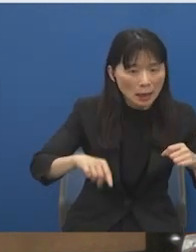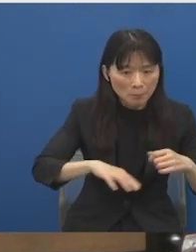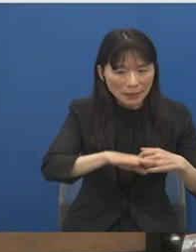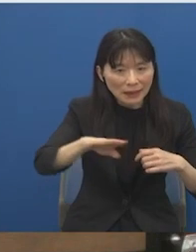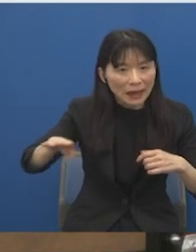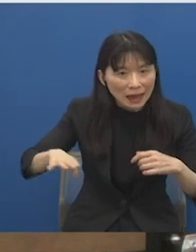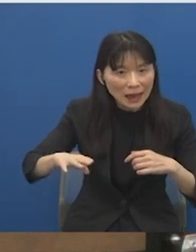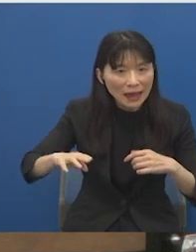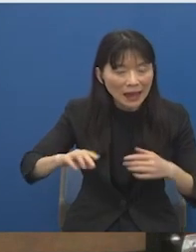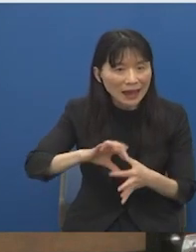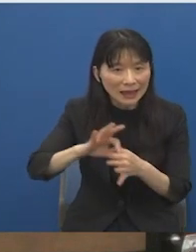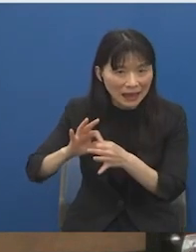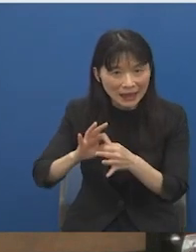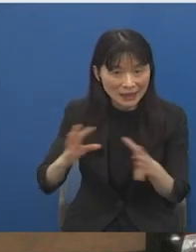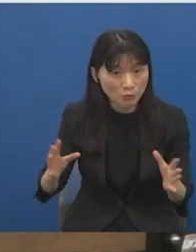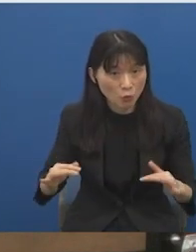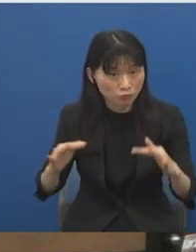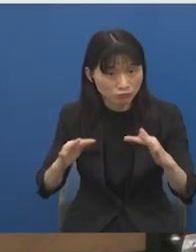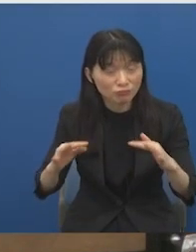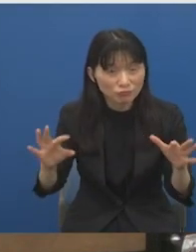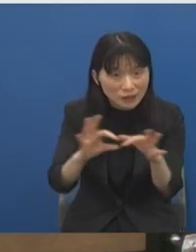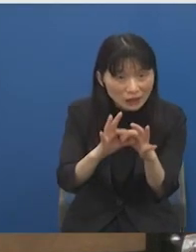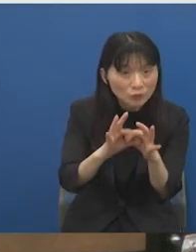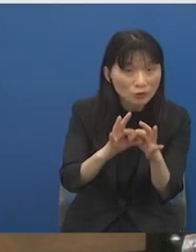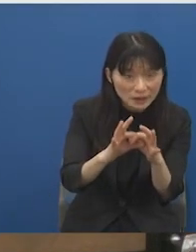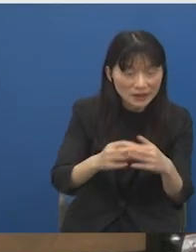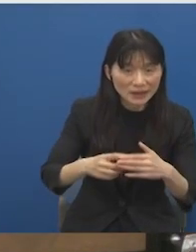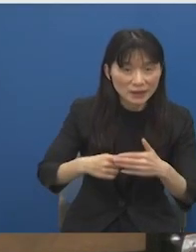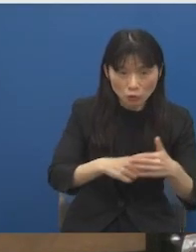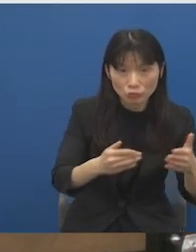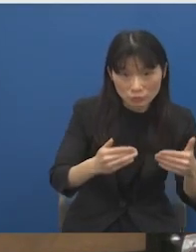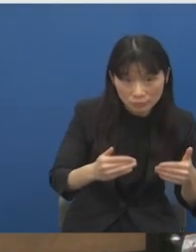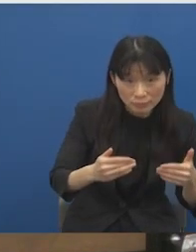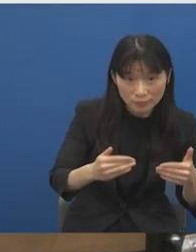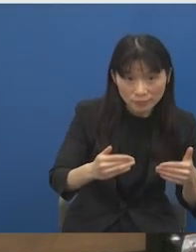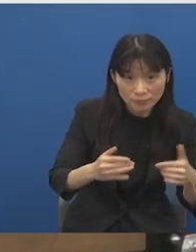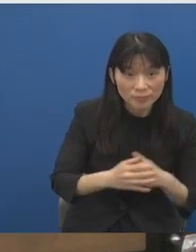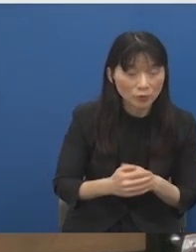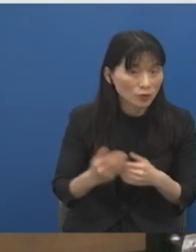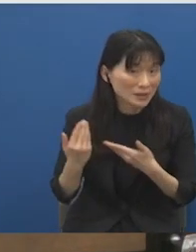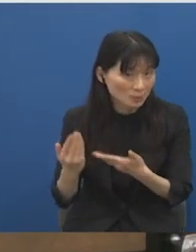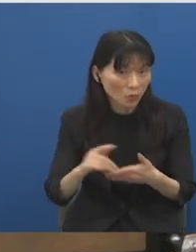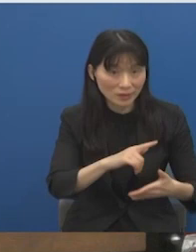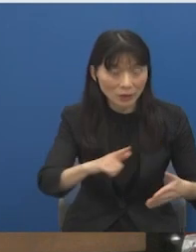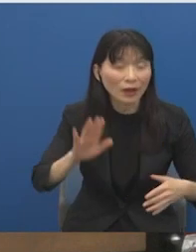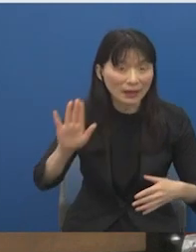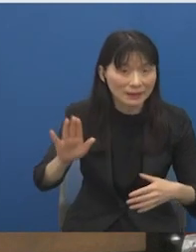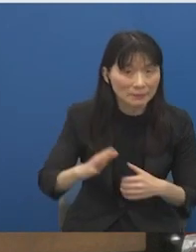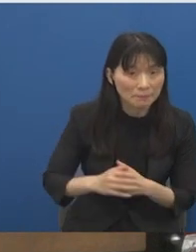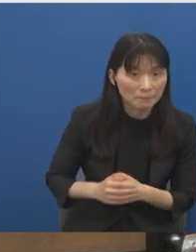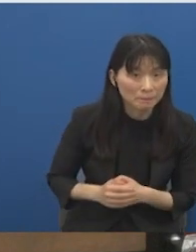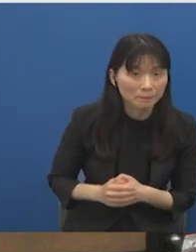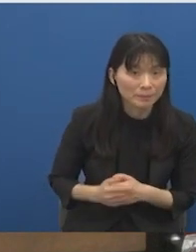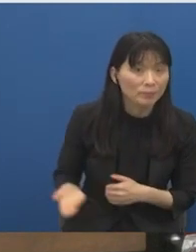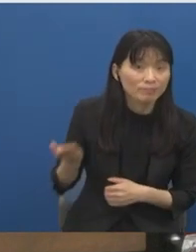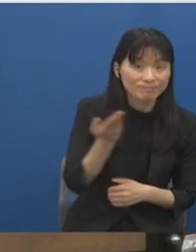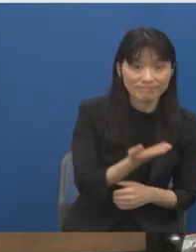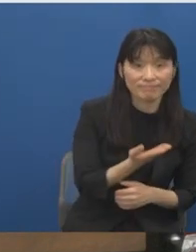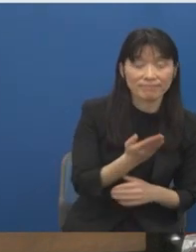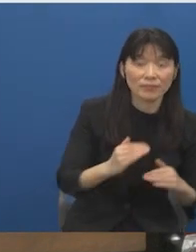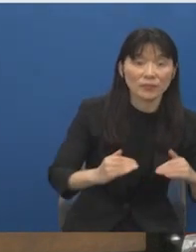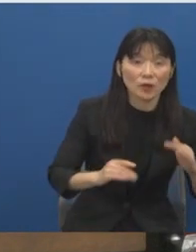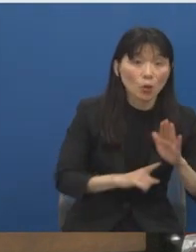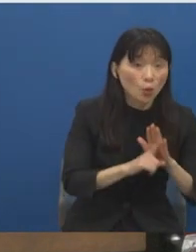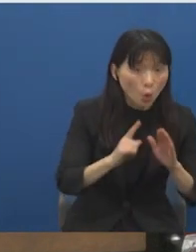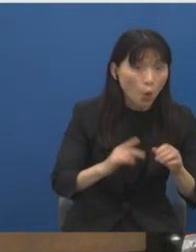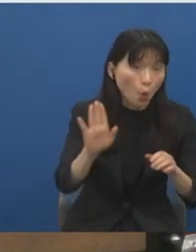の負担軽減につながるよう検討すべきとの指摘などについて質疑やご意見がありました。次に今年度の事